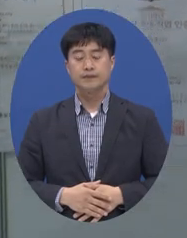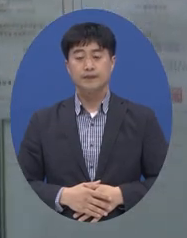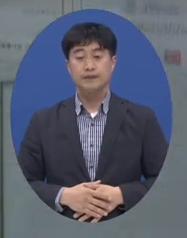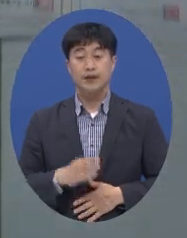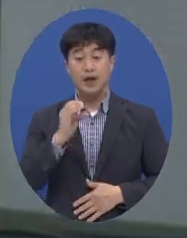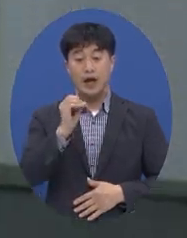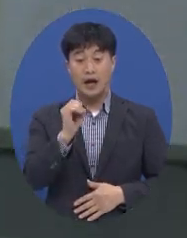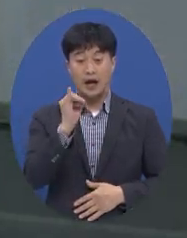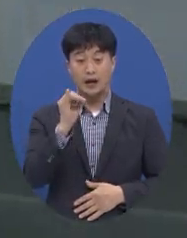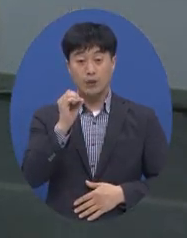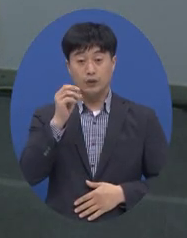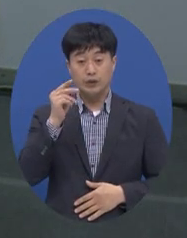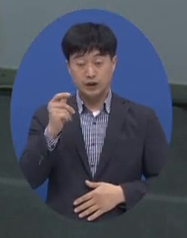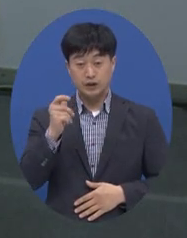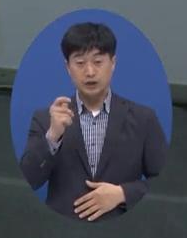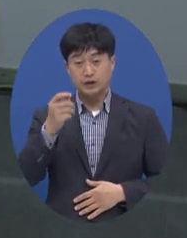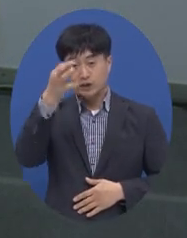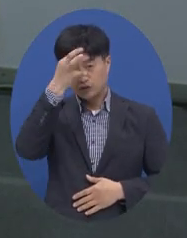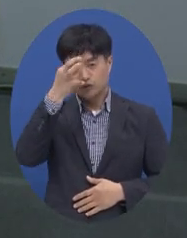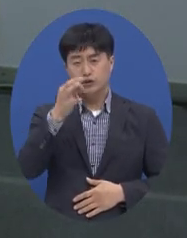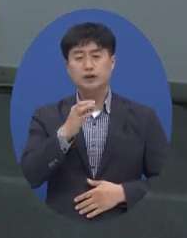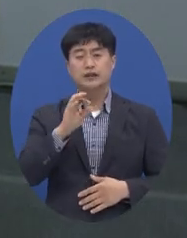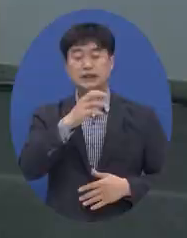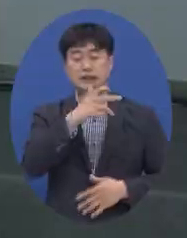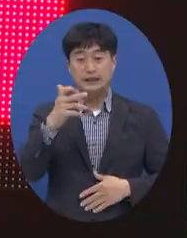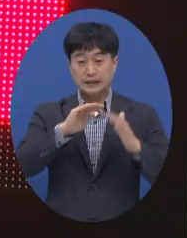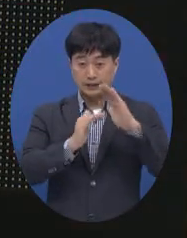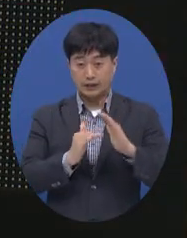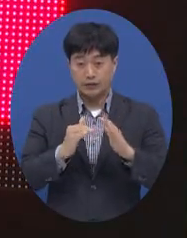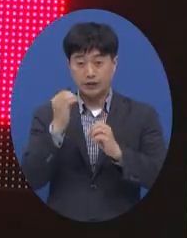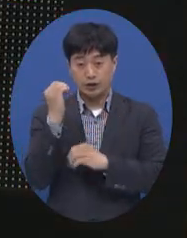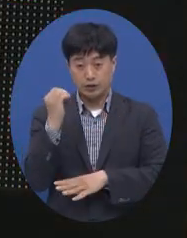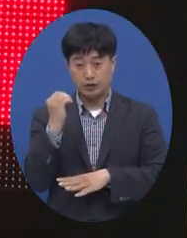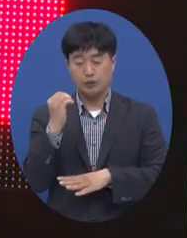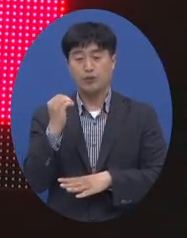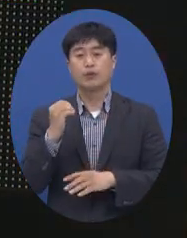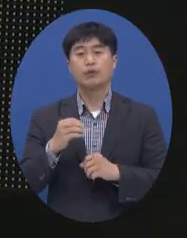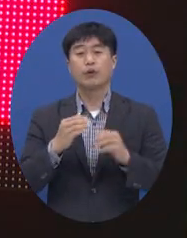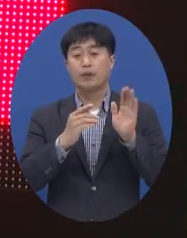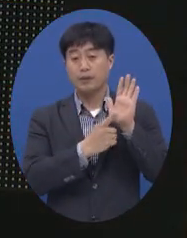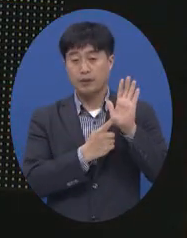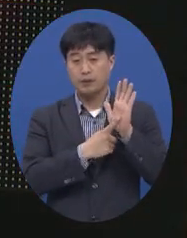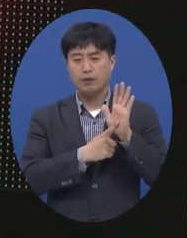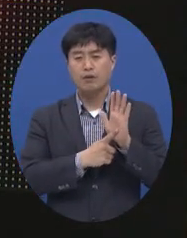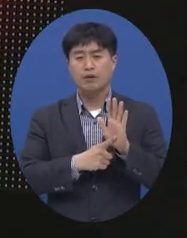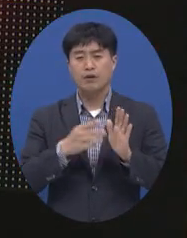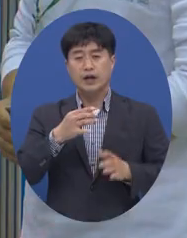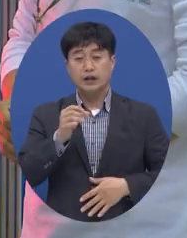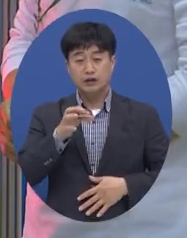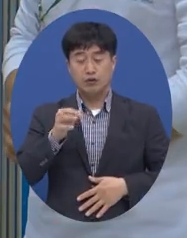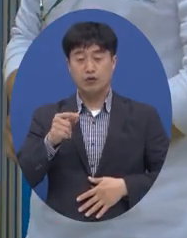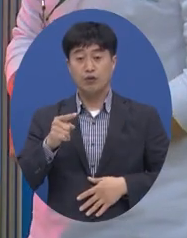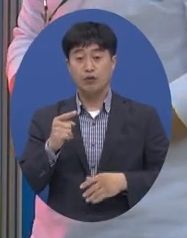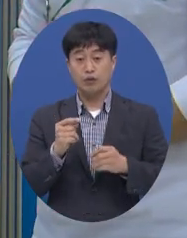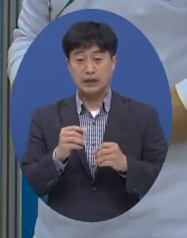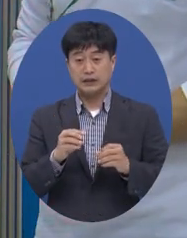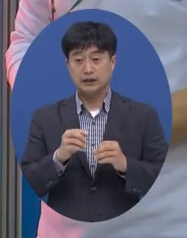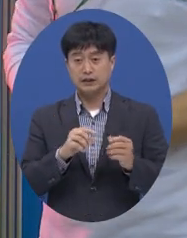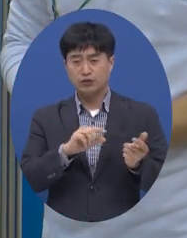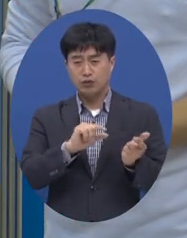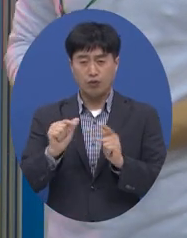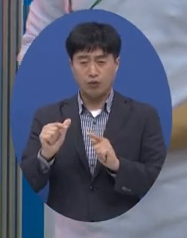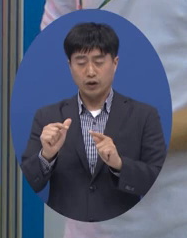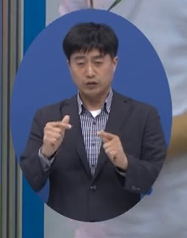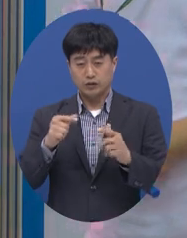IoT 기술과 빅데이터를 기반으로 한 표지판입니다. 레이더가 주변 교통 정보와 대기, 노면 온도 등을